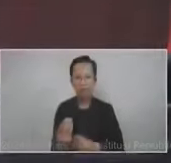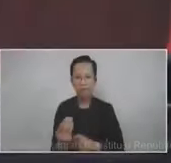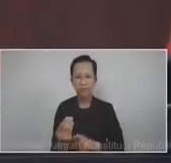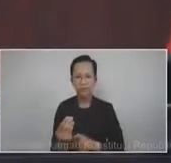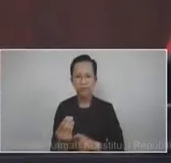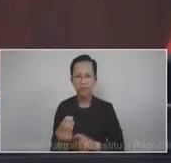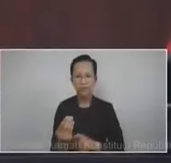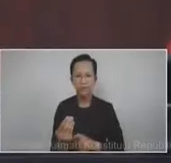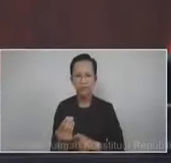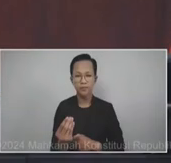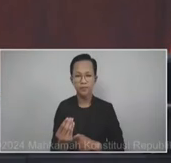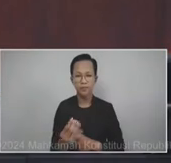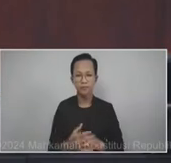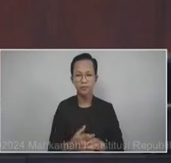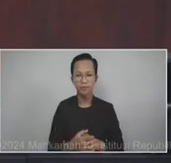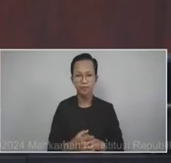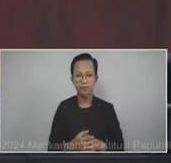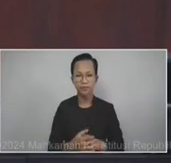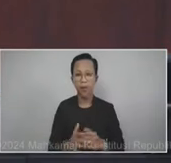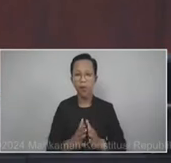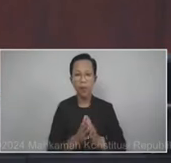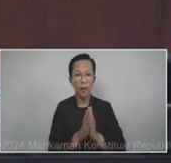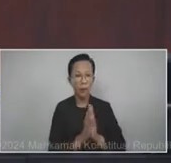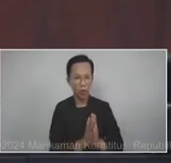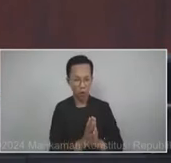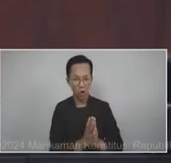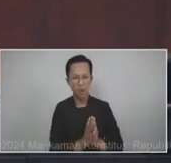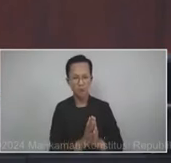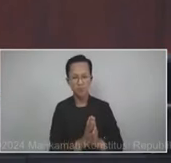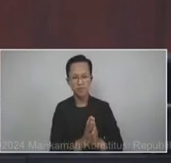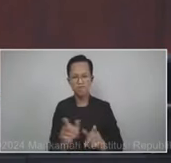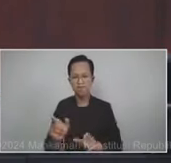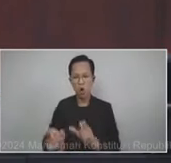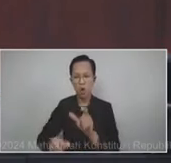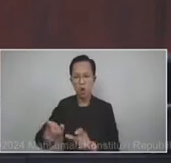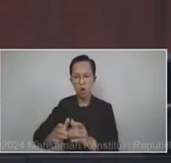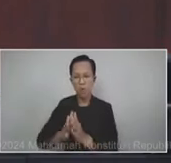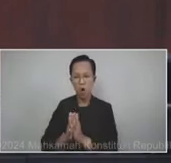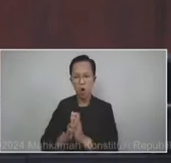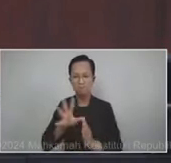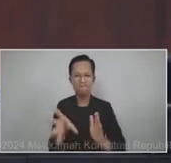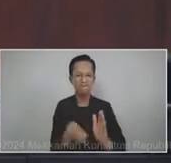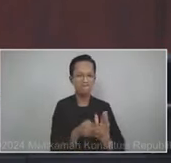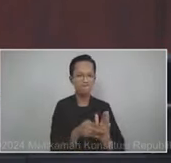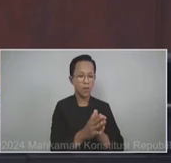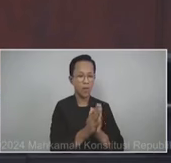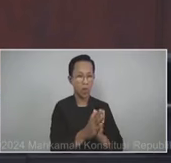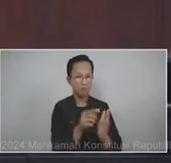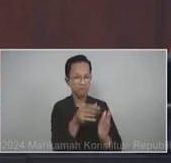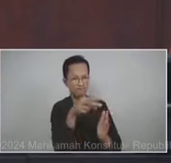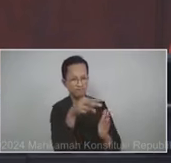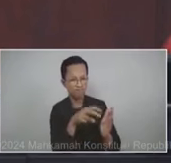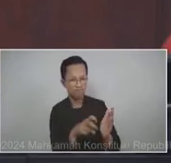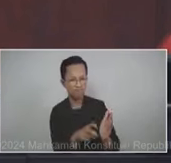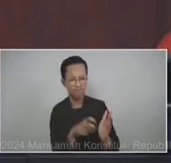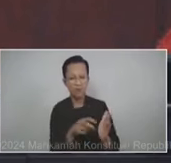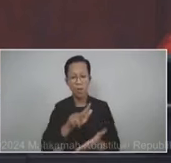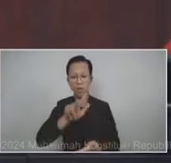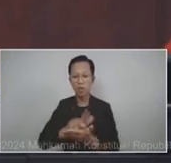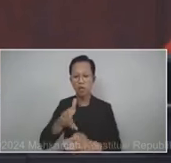permohonan menimbang bahwa oleh karena permohonan para pemohon Sebagaimana telah dipertimbangkan pada putusan sebelumnya